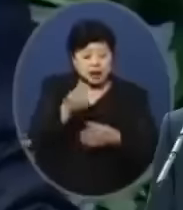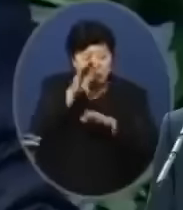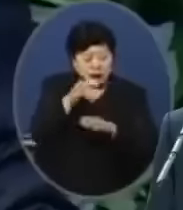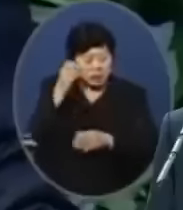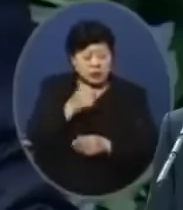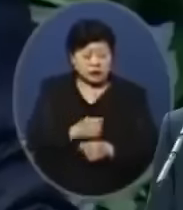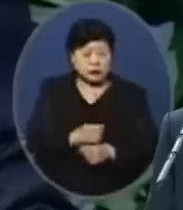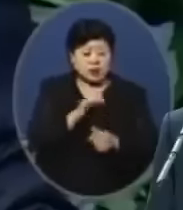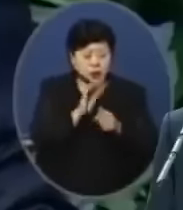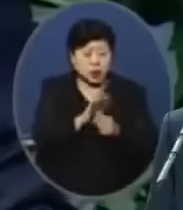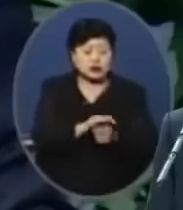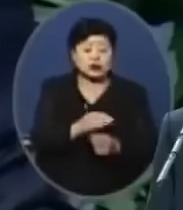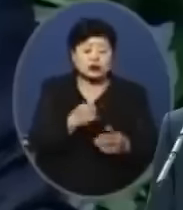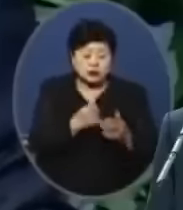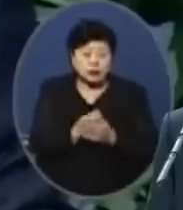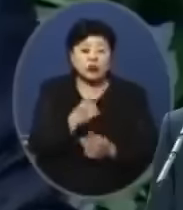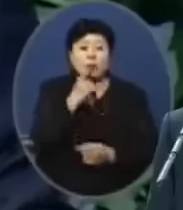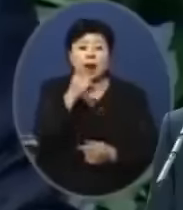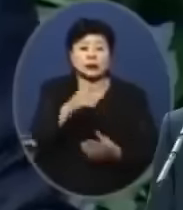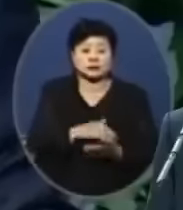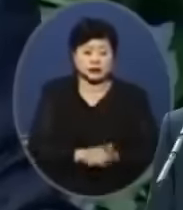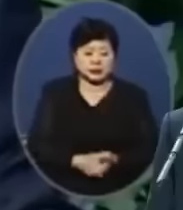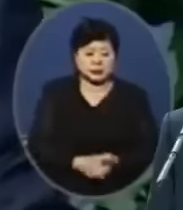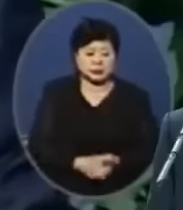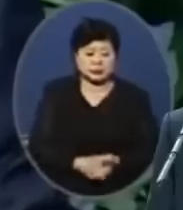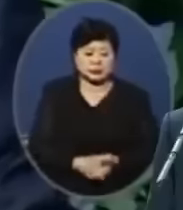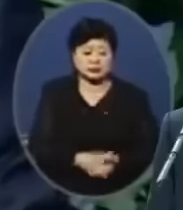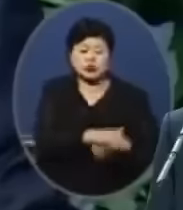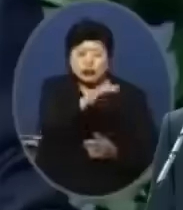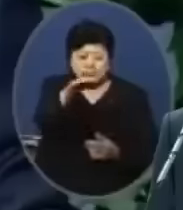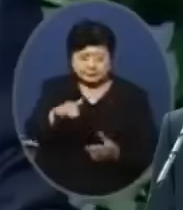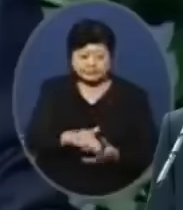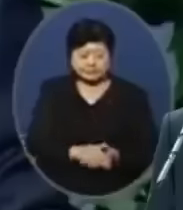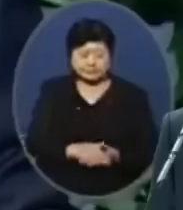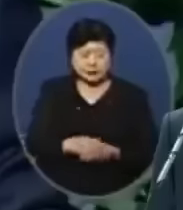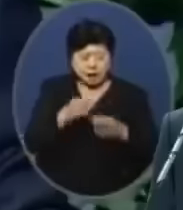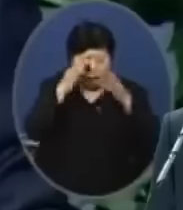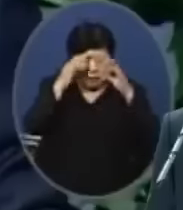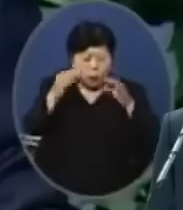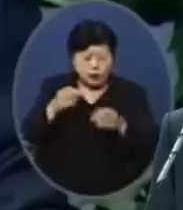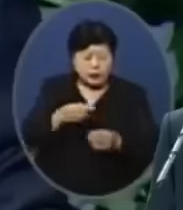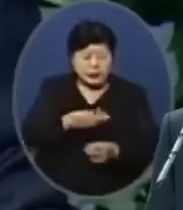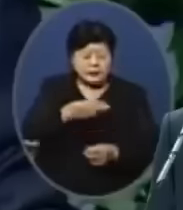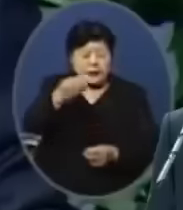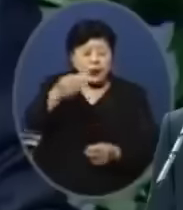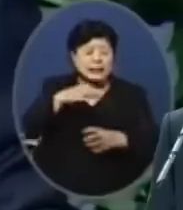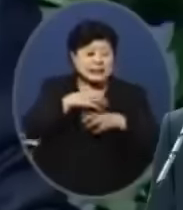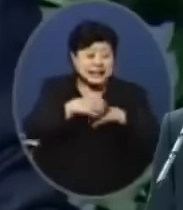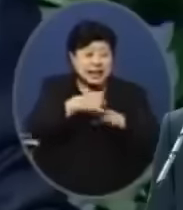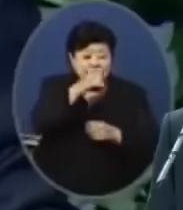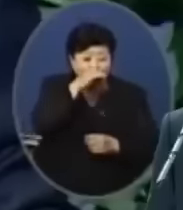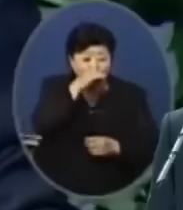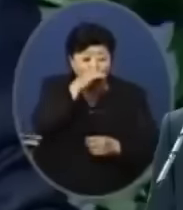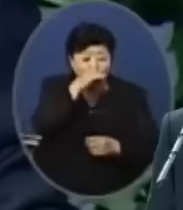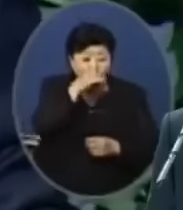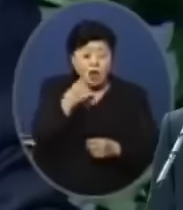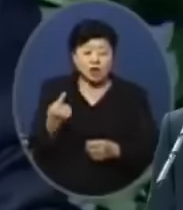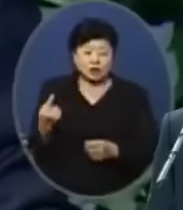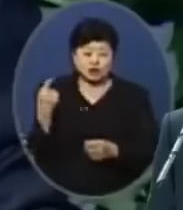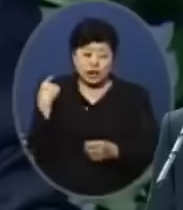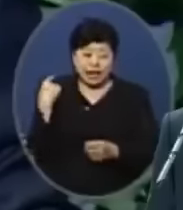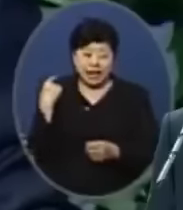성령의 역사가 있기 때문이라고 말씀한 것이었습니다. 우리는 눈에 보이는 3차원적 세계가 있고 그